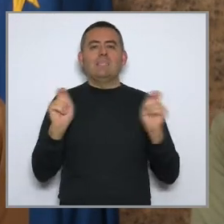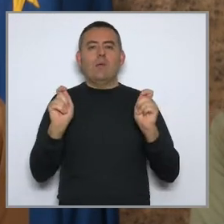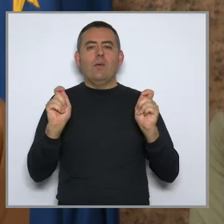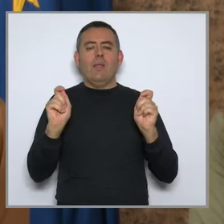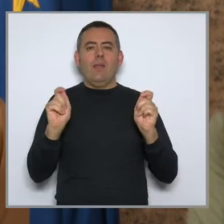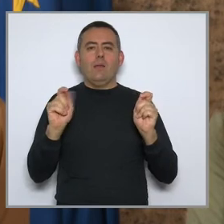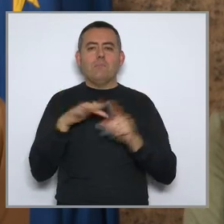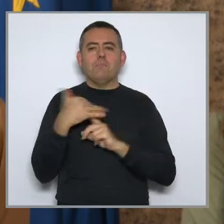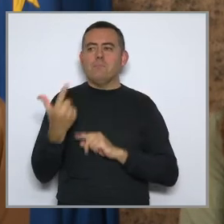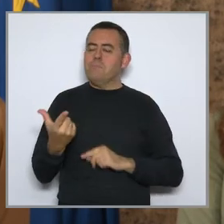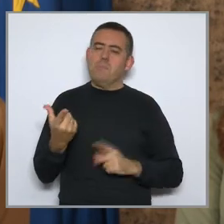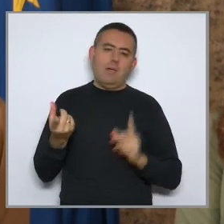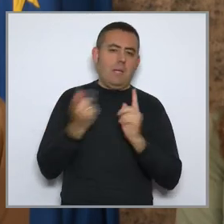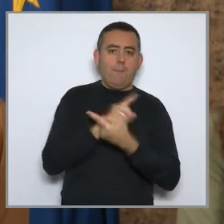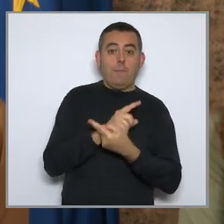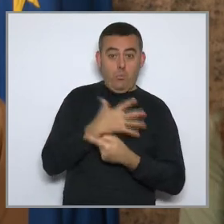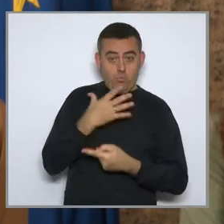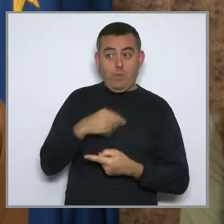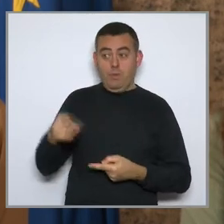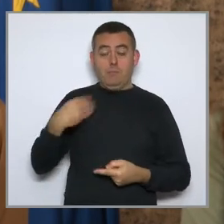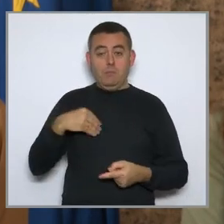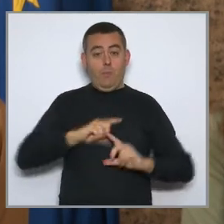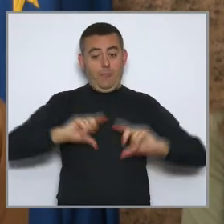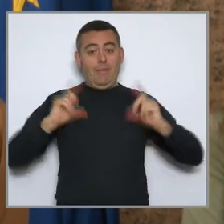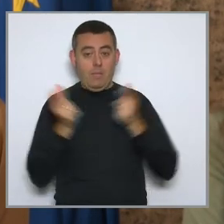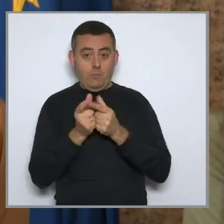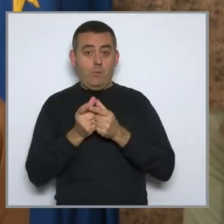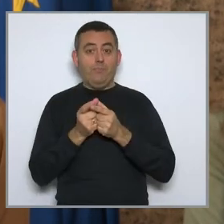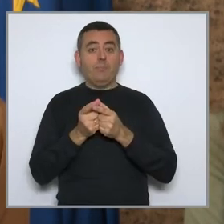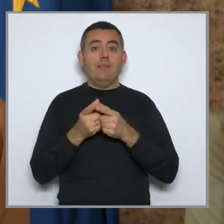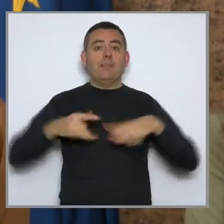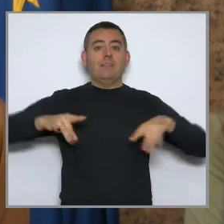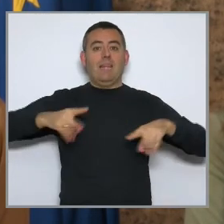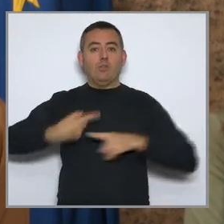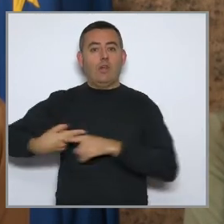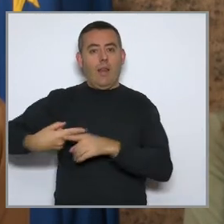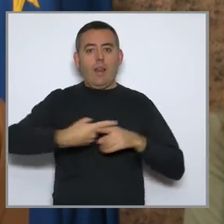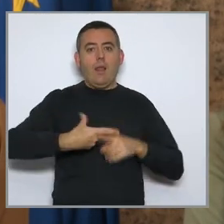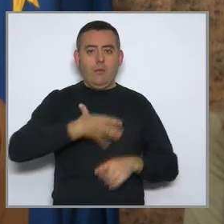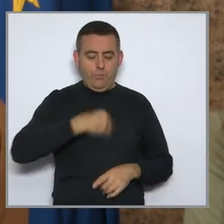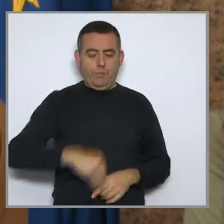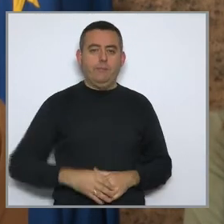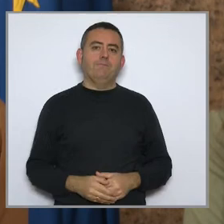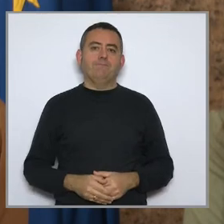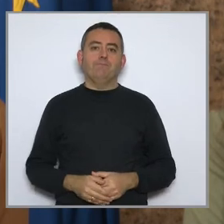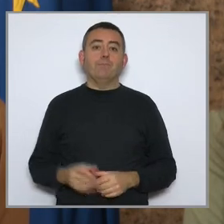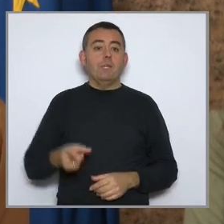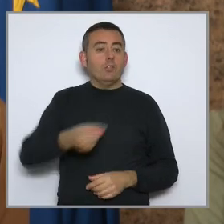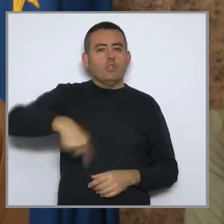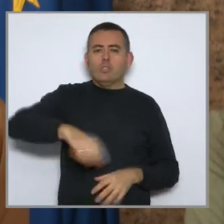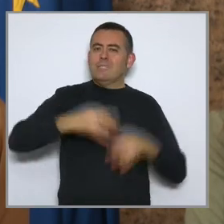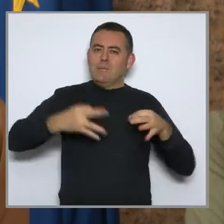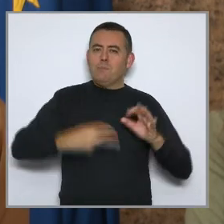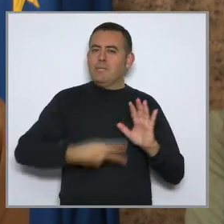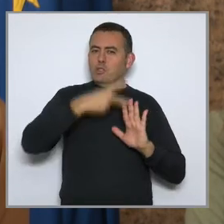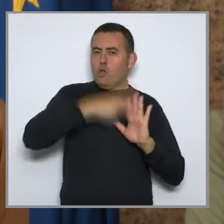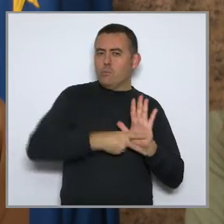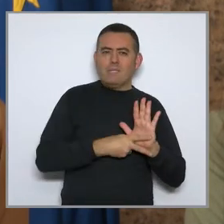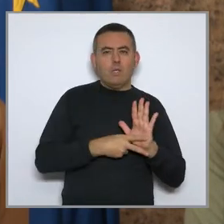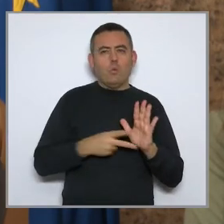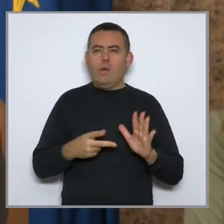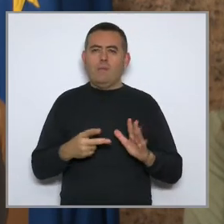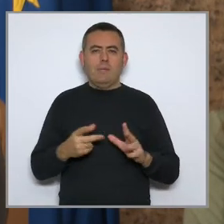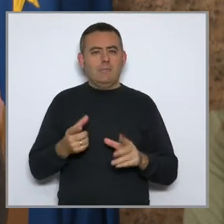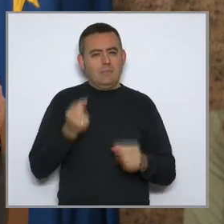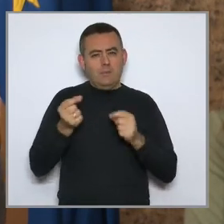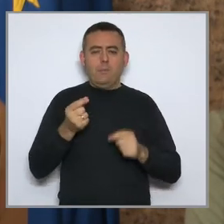Interterritorial. Ja sap que hi ha una certa disparitat. Nosaltres hem estat sempre en la franja més restrictiva de l'horari, primer a les 11